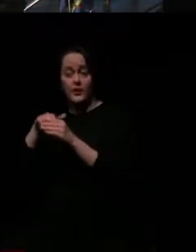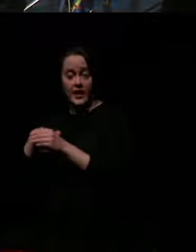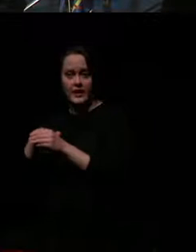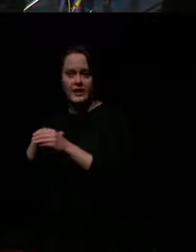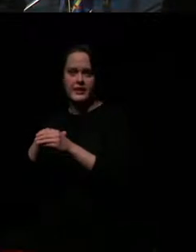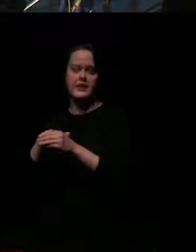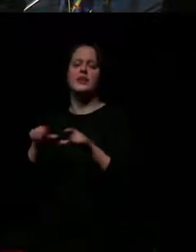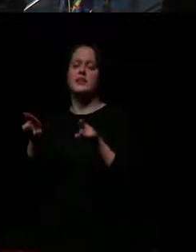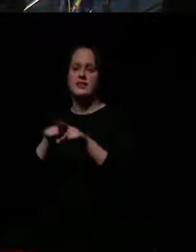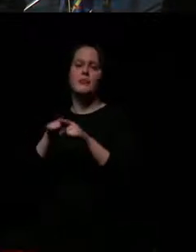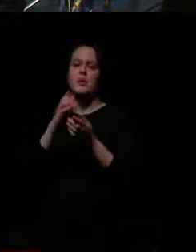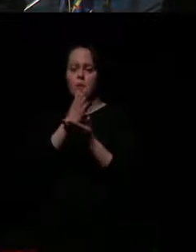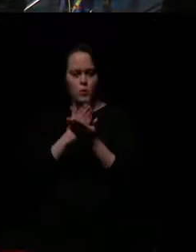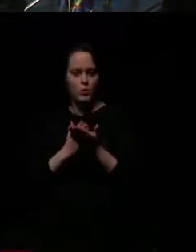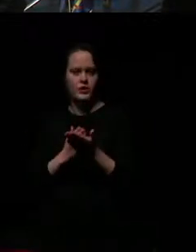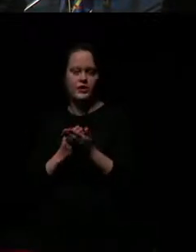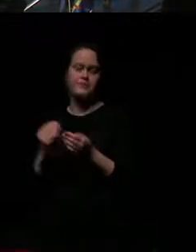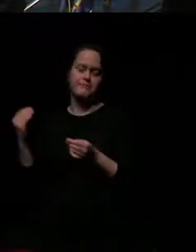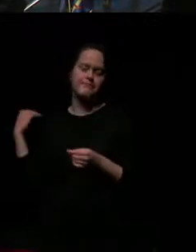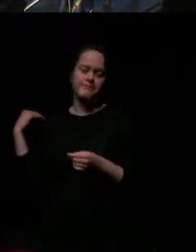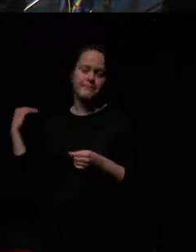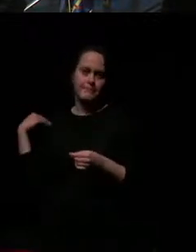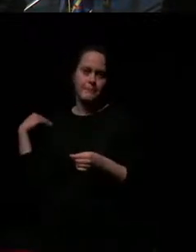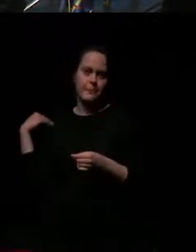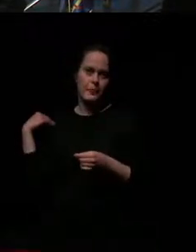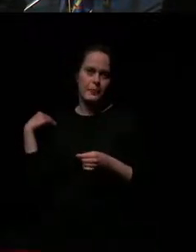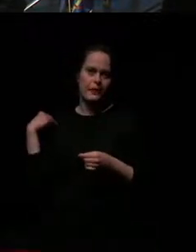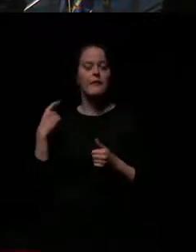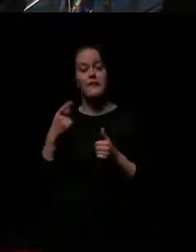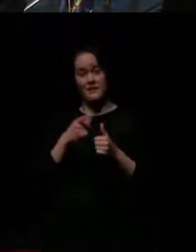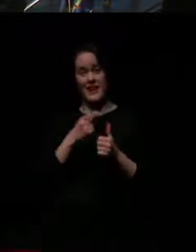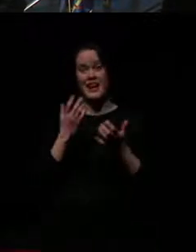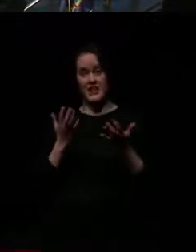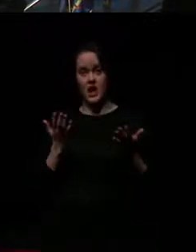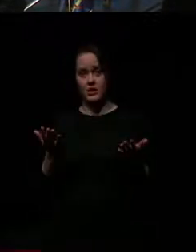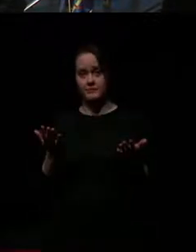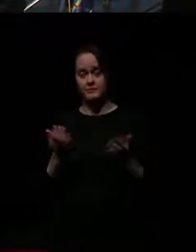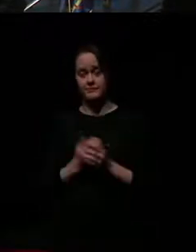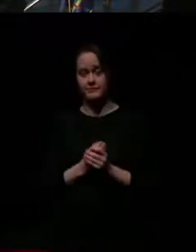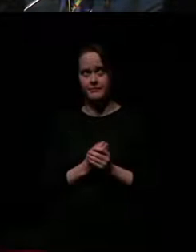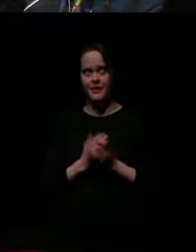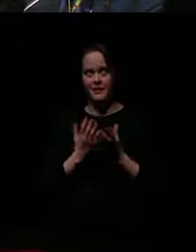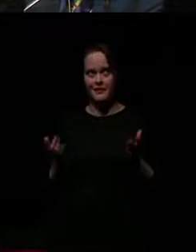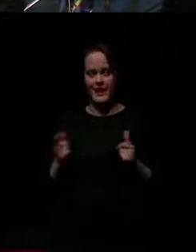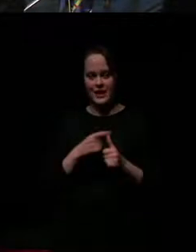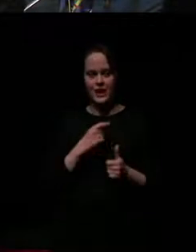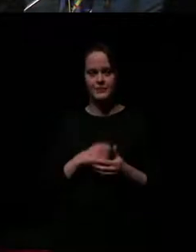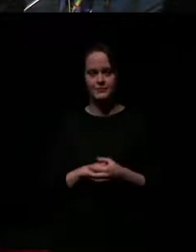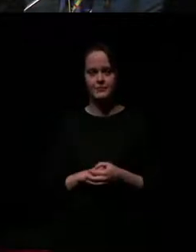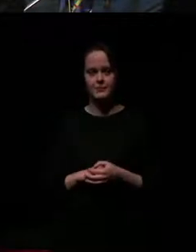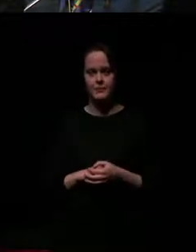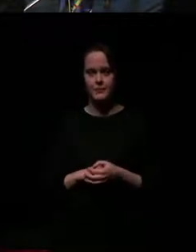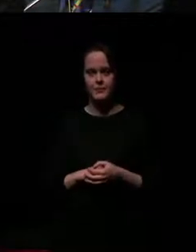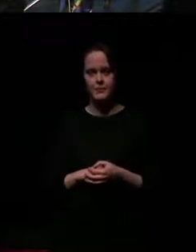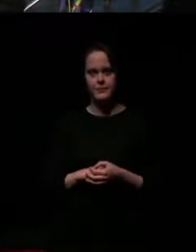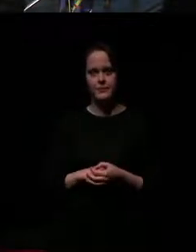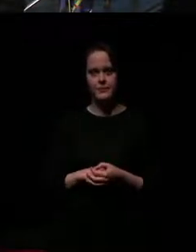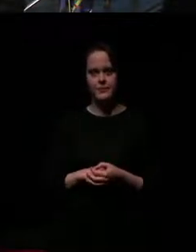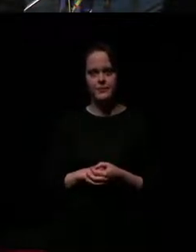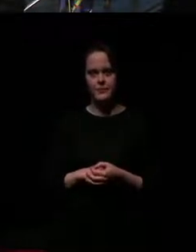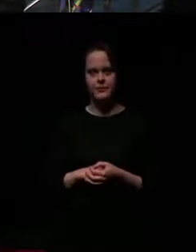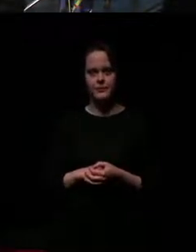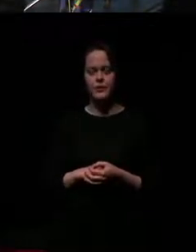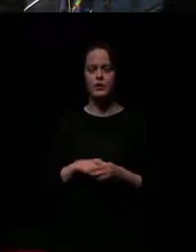stad, alminnelig flertall. Og der blir det altså igjen spurt om dere kan akseptere at vi tar med Petter og i